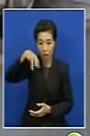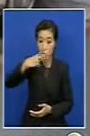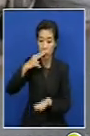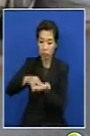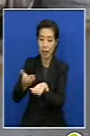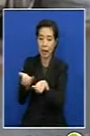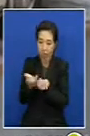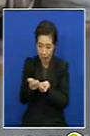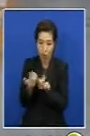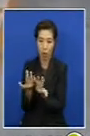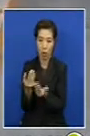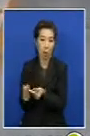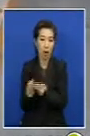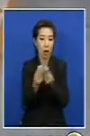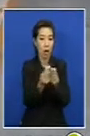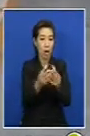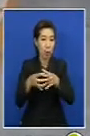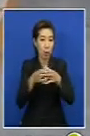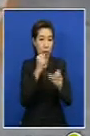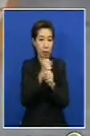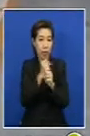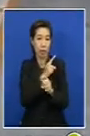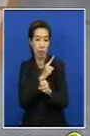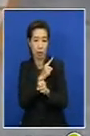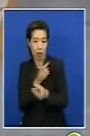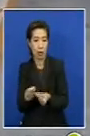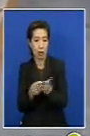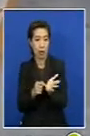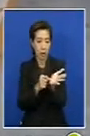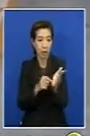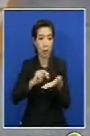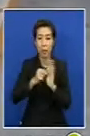ไว้เพื่อที่จะเสนอคณะทำงานที่ดูแลคดีนี้ด้วยยืนยันว่าจะไม่มีการเลือกปฏิบัติค่ะ